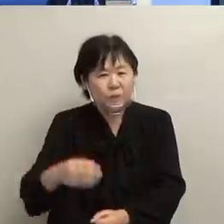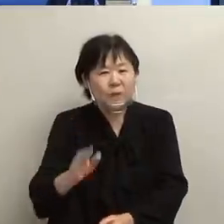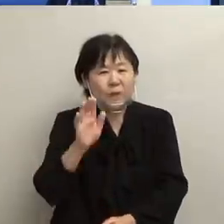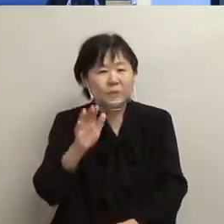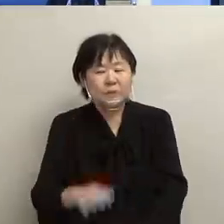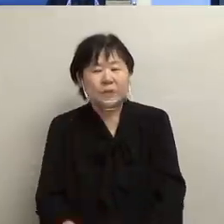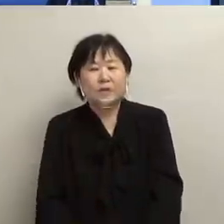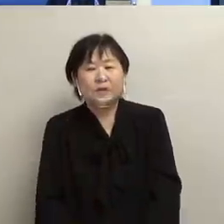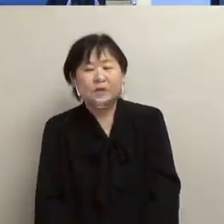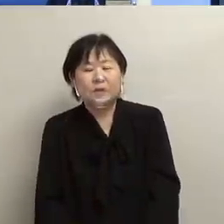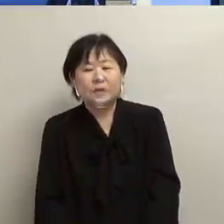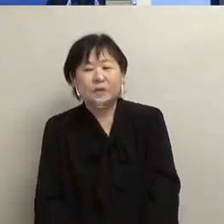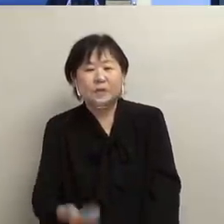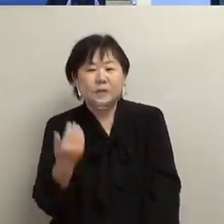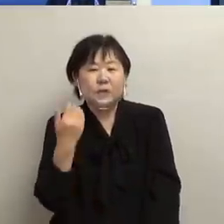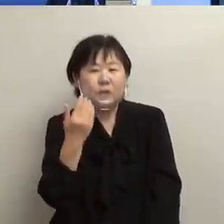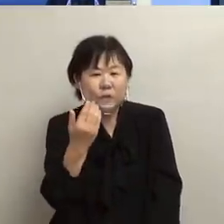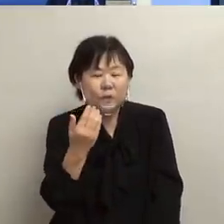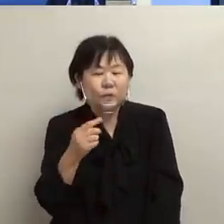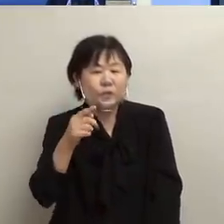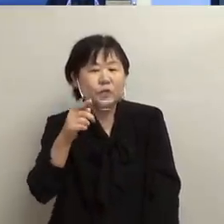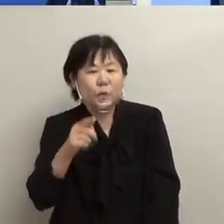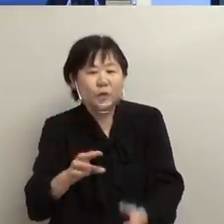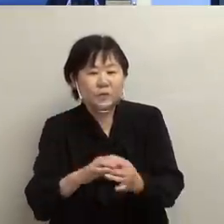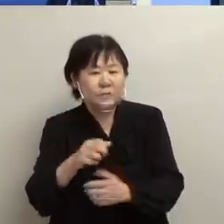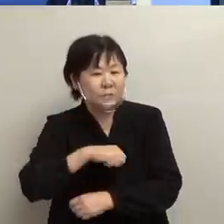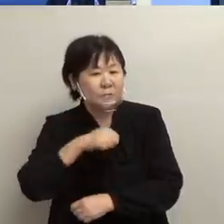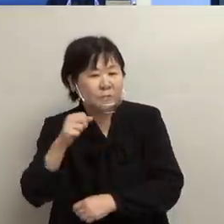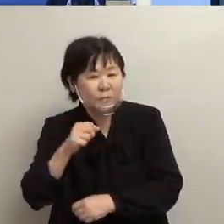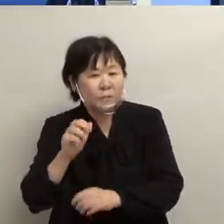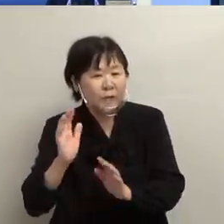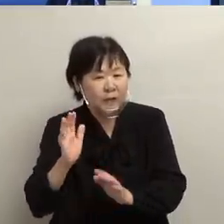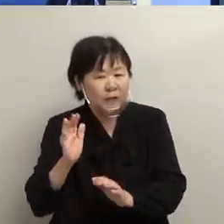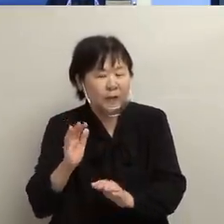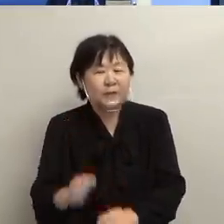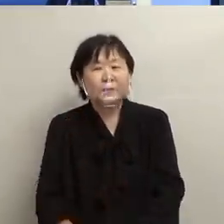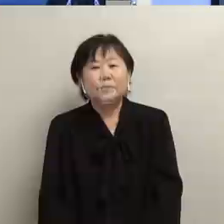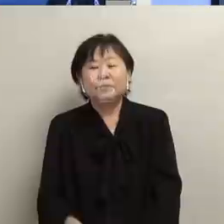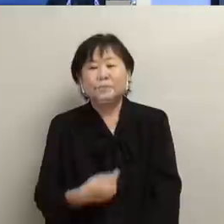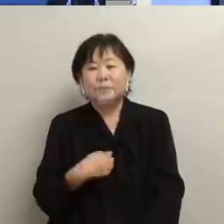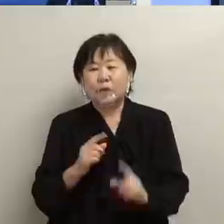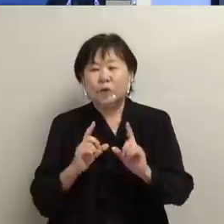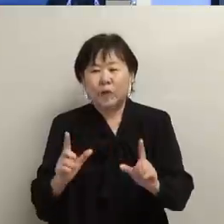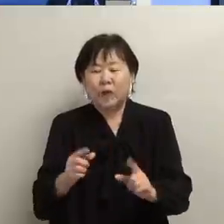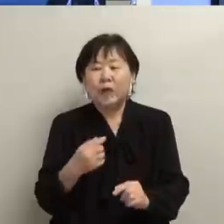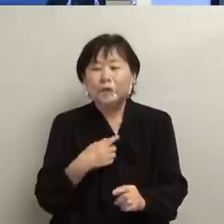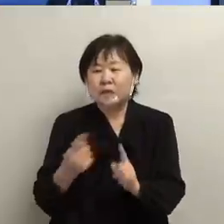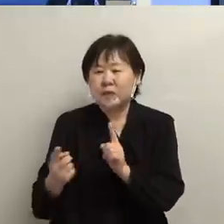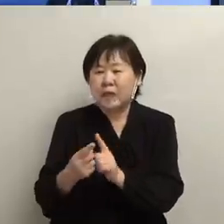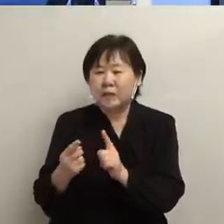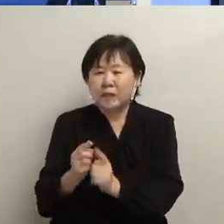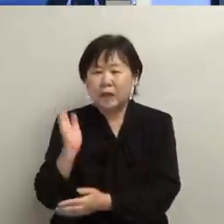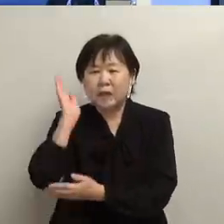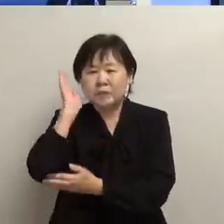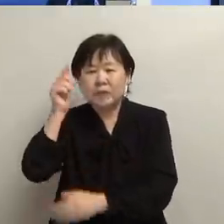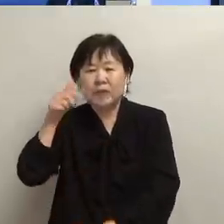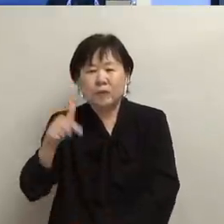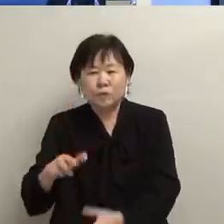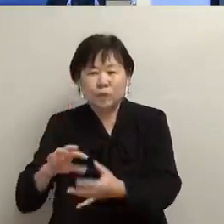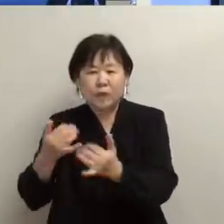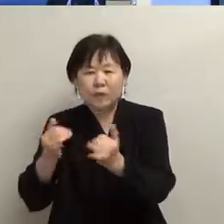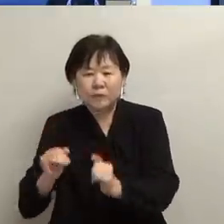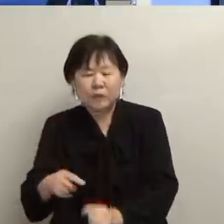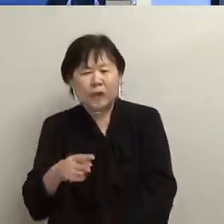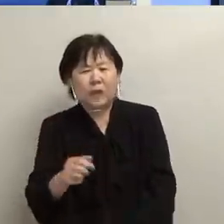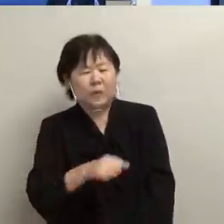に何かお礼をすることに反対とかはあるがあまり伸びず辛く私がその声色をした政府関係者でこれはよくない